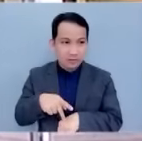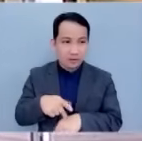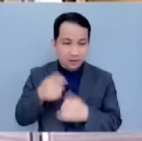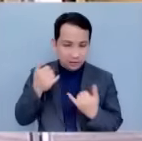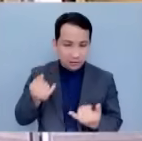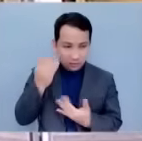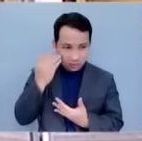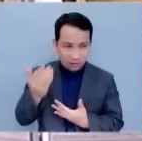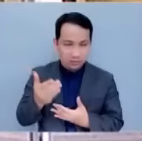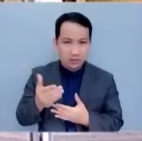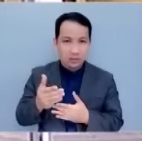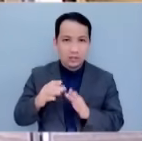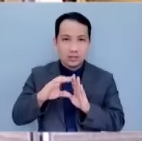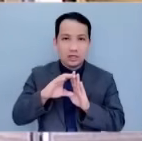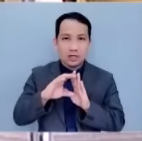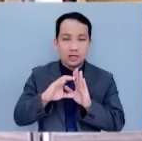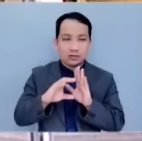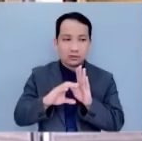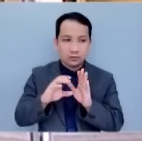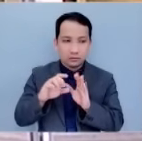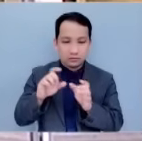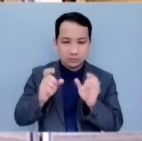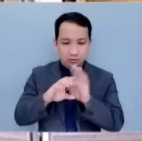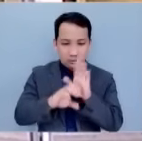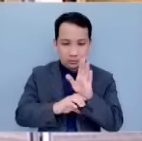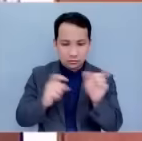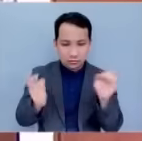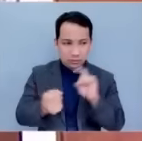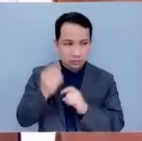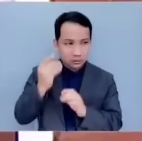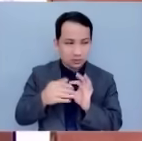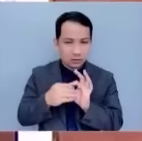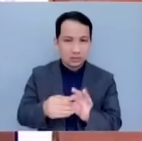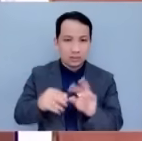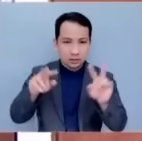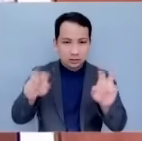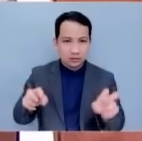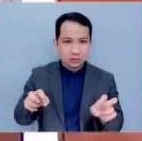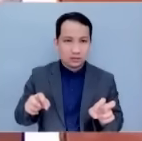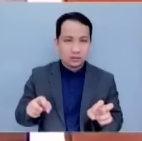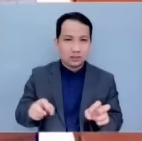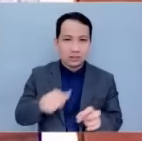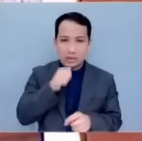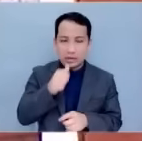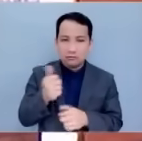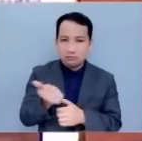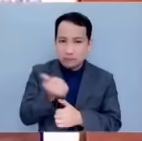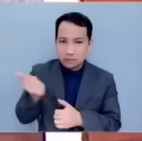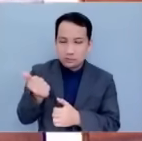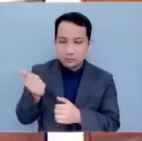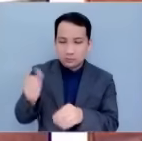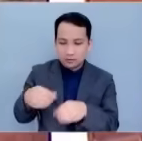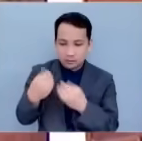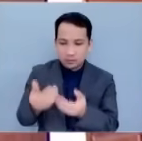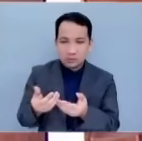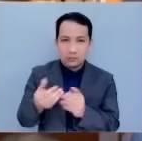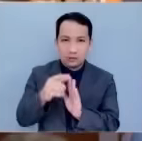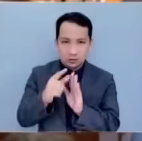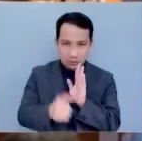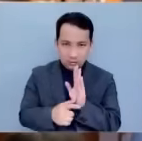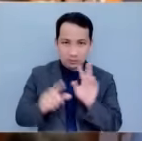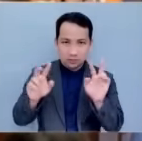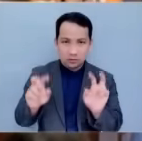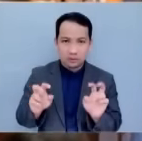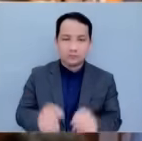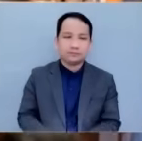Chacha, gustong singita ng mga mambabatas ng katagang unless otherwise provided by law ang naturang probisyon.